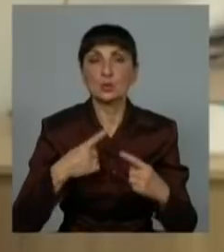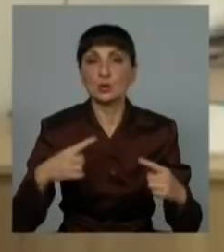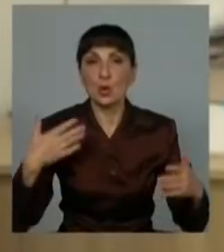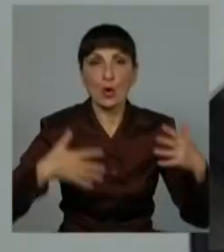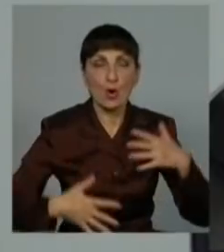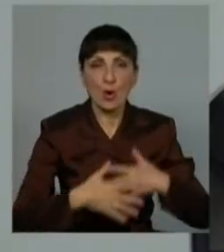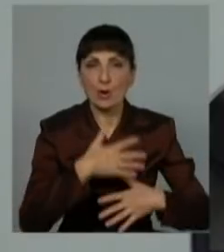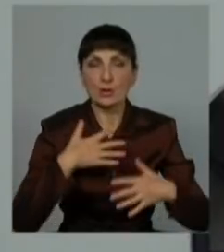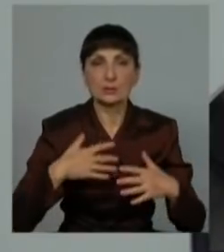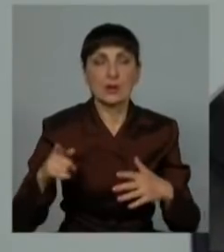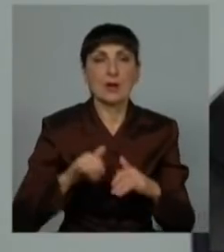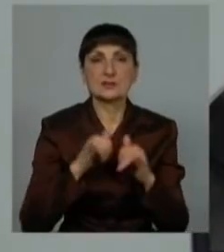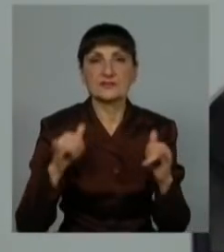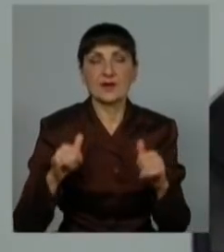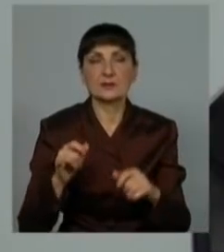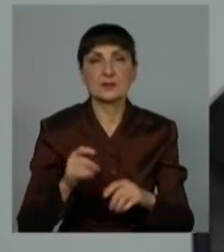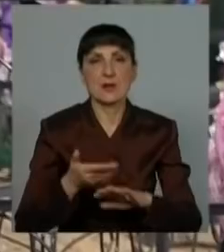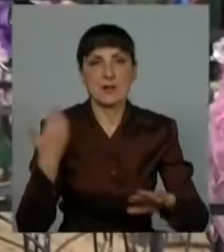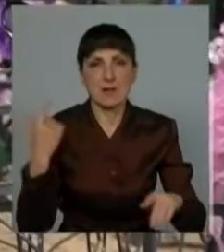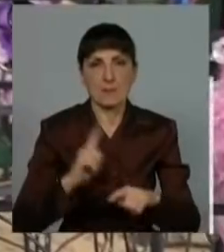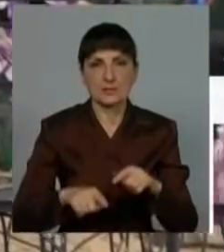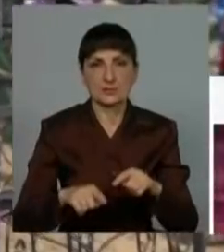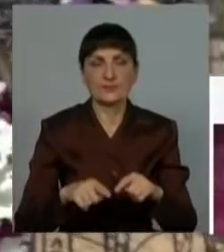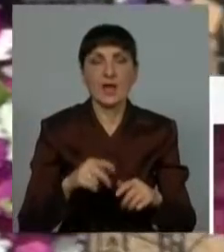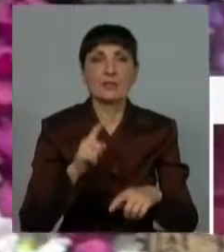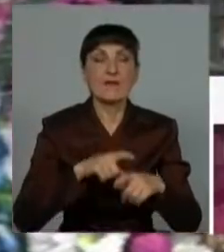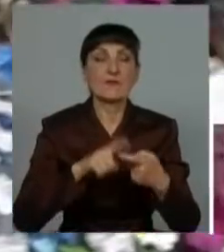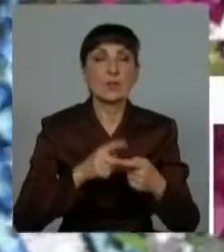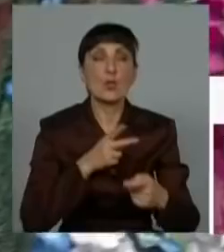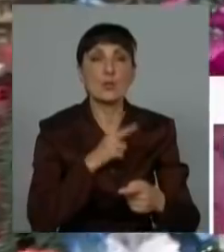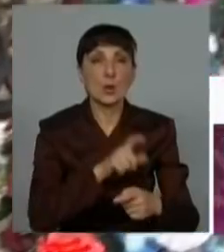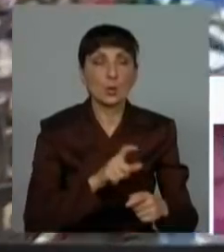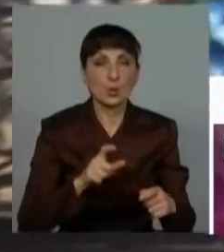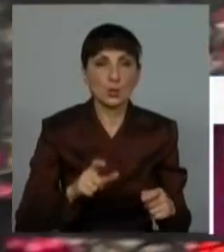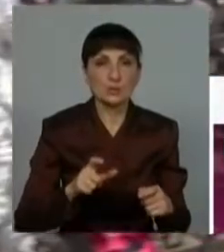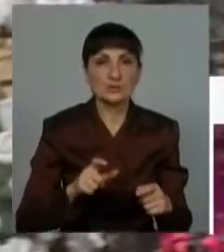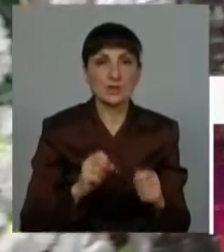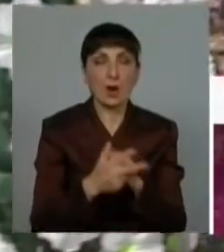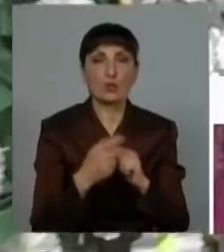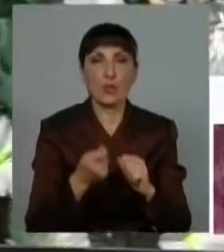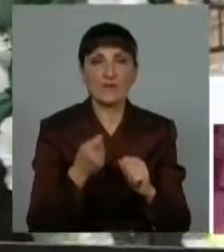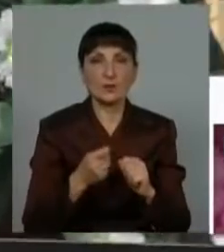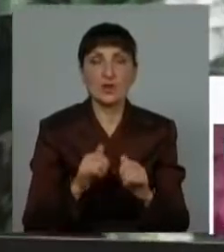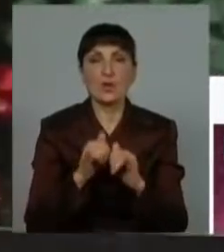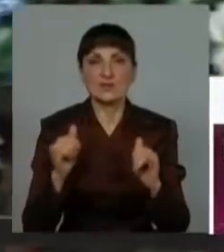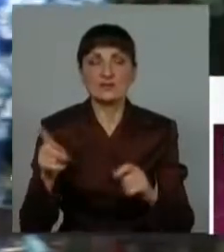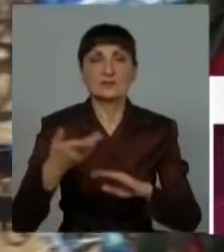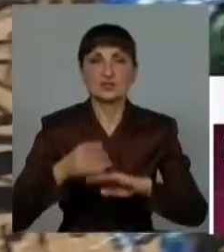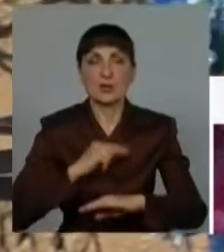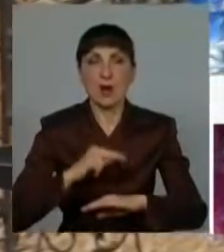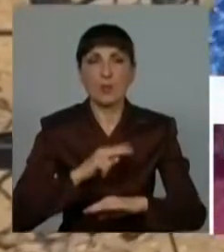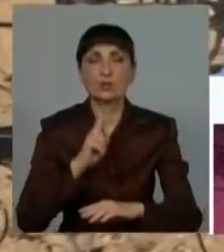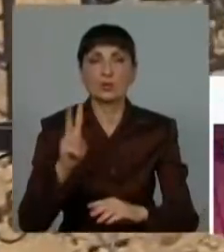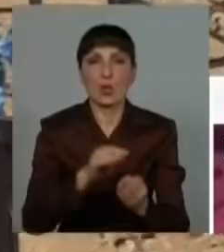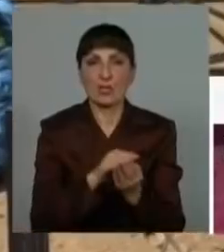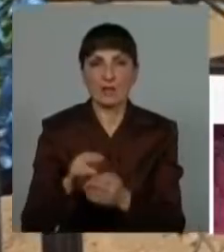органах и системах, развиваются намного раньше. На фоне увеличения летальных случаев от коронавирусной инфекции возросла нагрузка и на